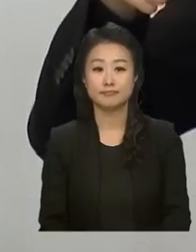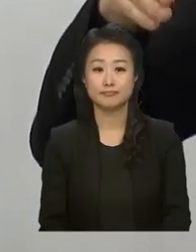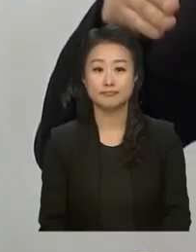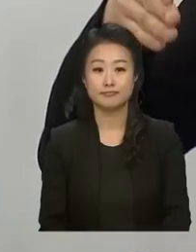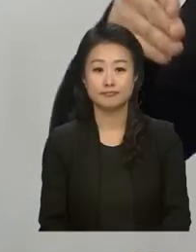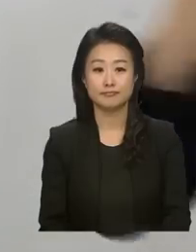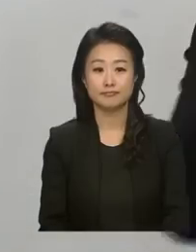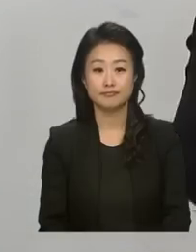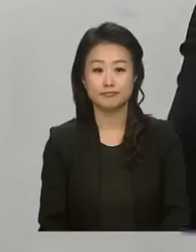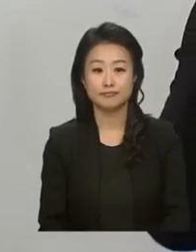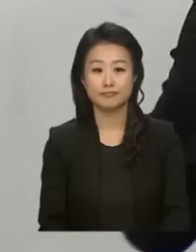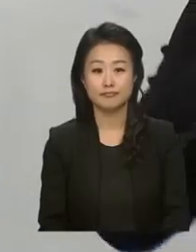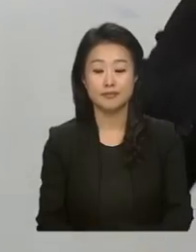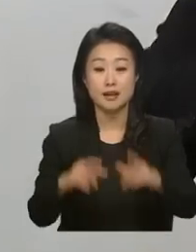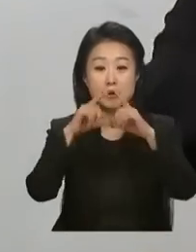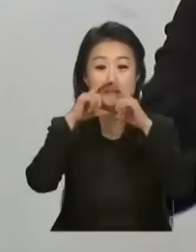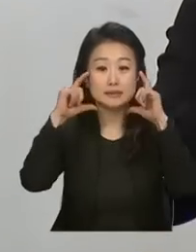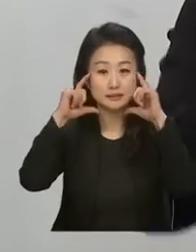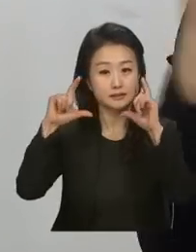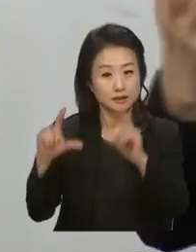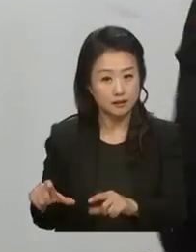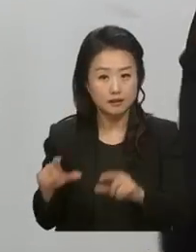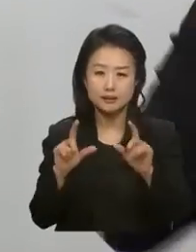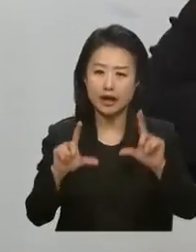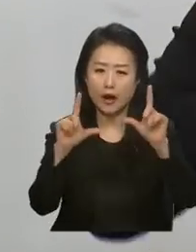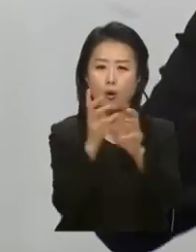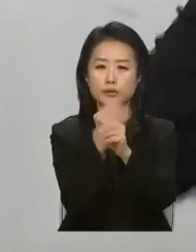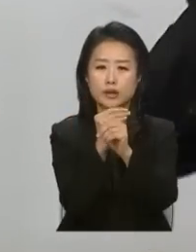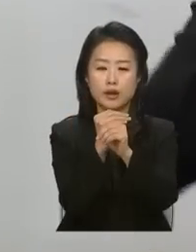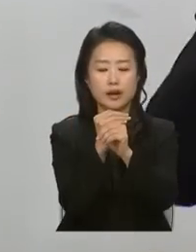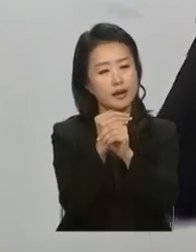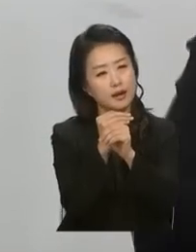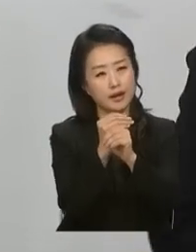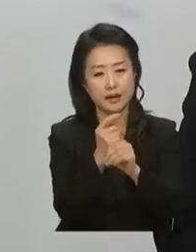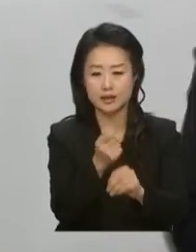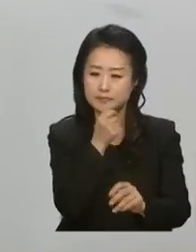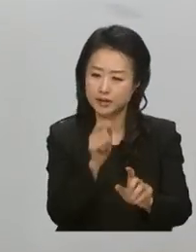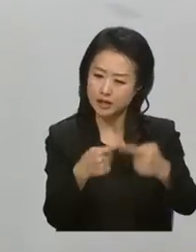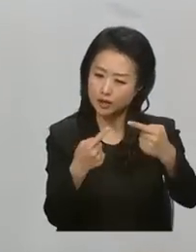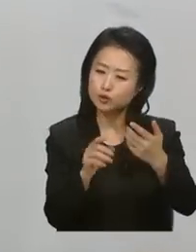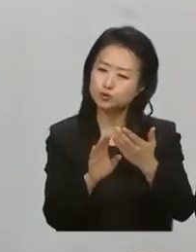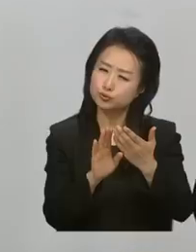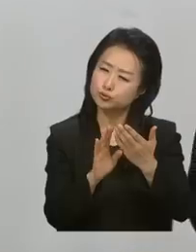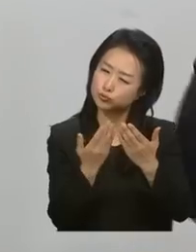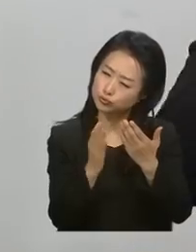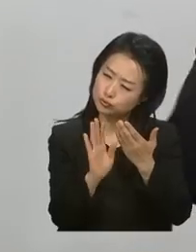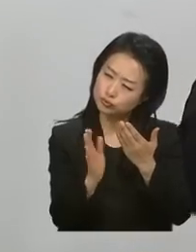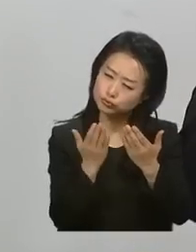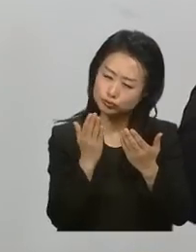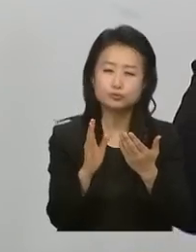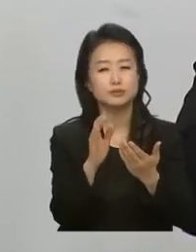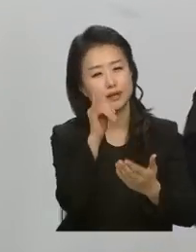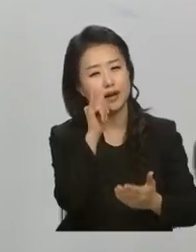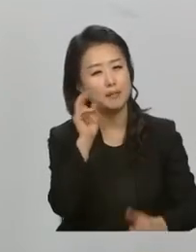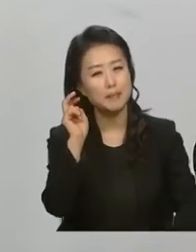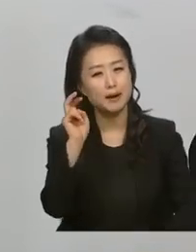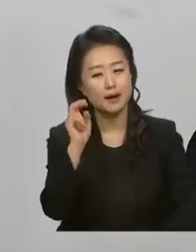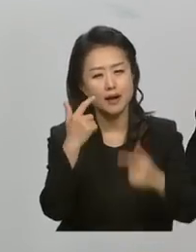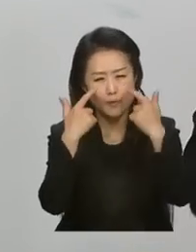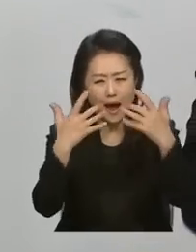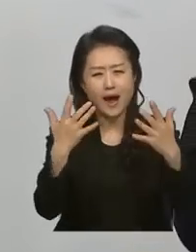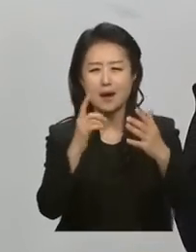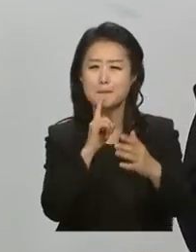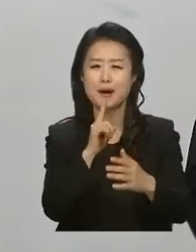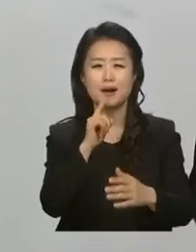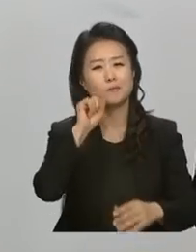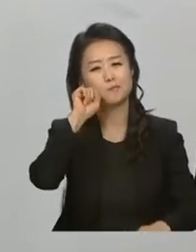그 시점 자체를 정확하게 설 연휴 이후 1월 말 정도 이르면 그렇게 될 수도 있지만 저희가